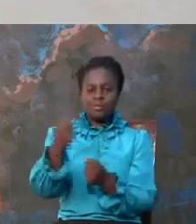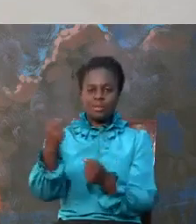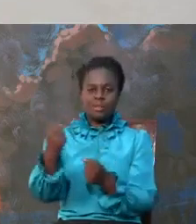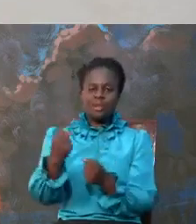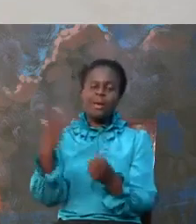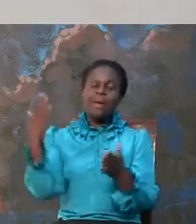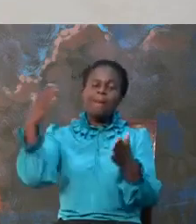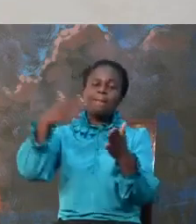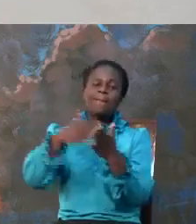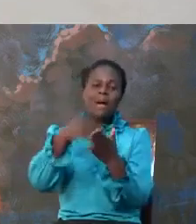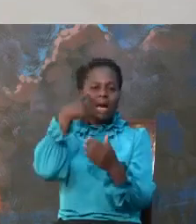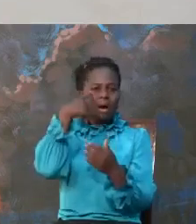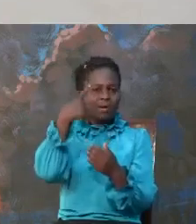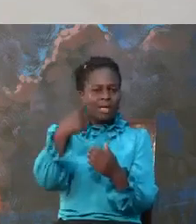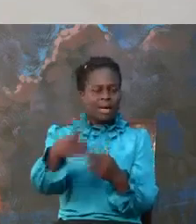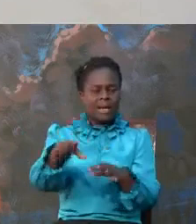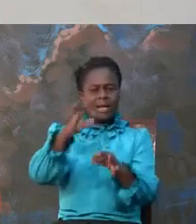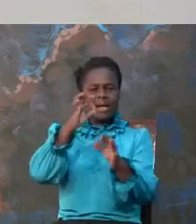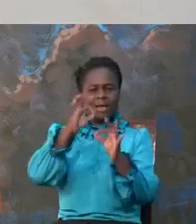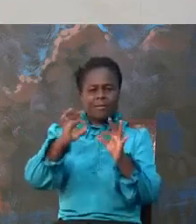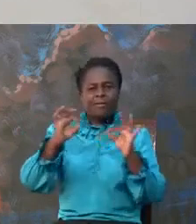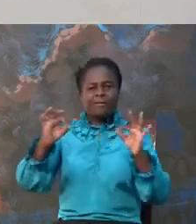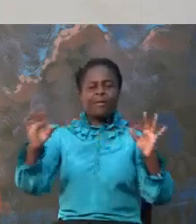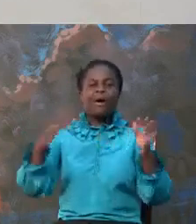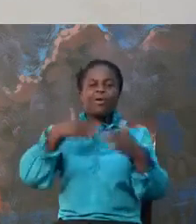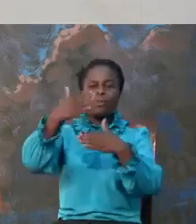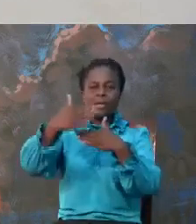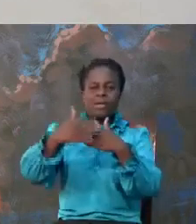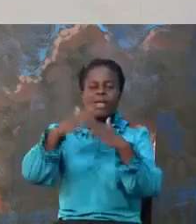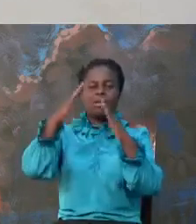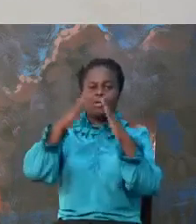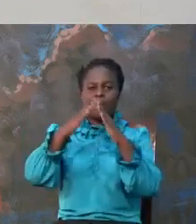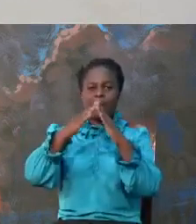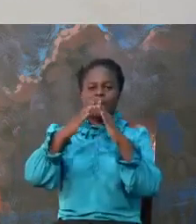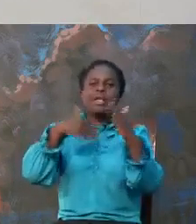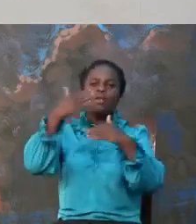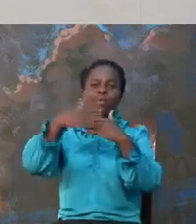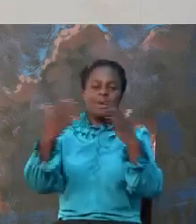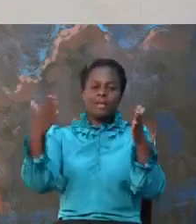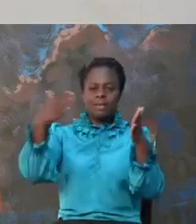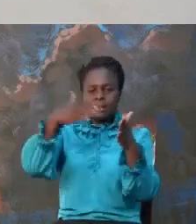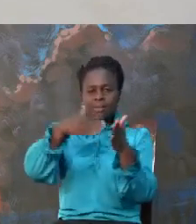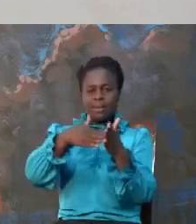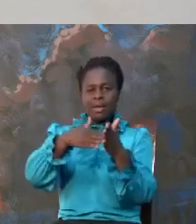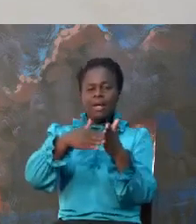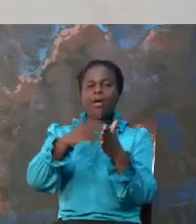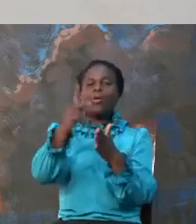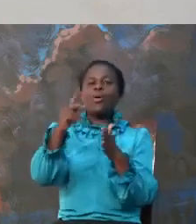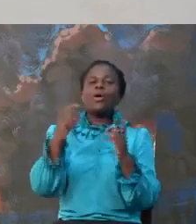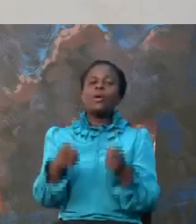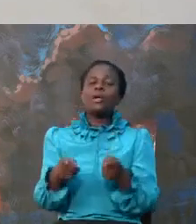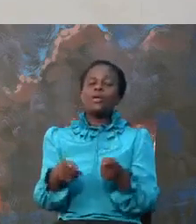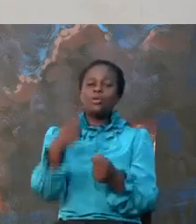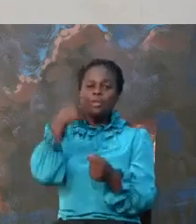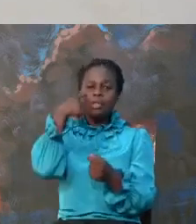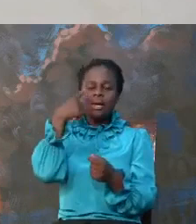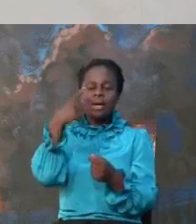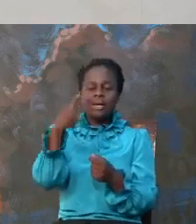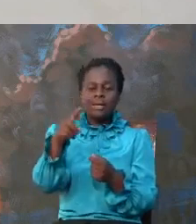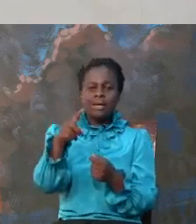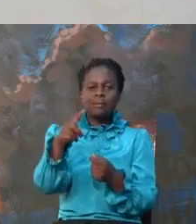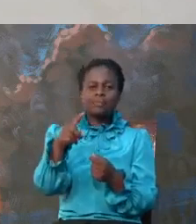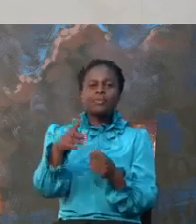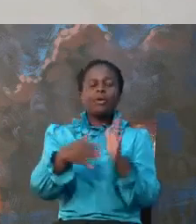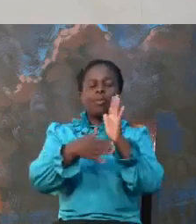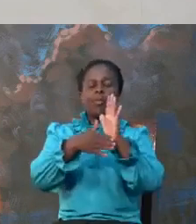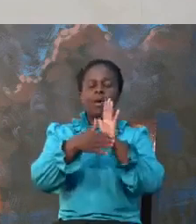mpaka aonekane anafaa kurejea nyumbani. Nyumbani hatimaye. Kwa hiyo leo tunaenda kuangalia, fungua pamoja nami